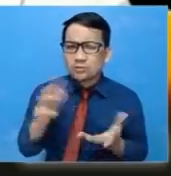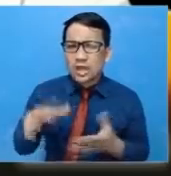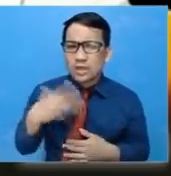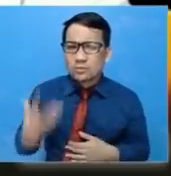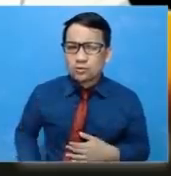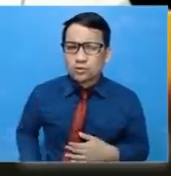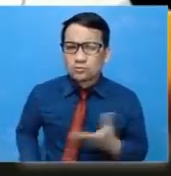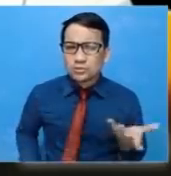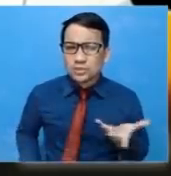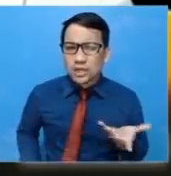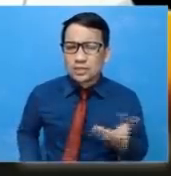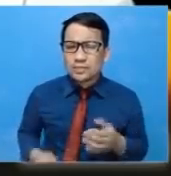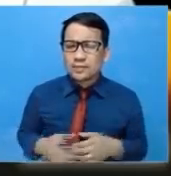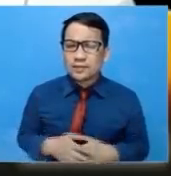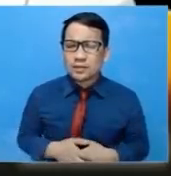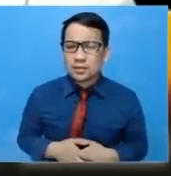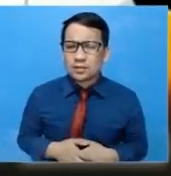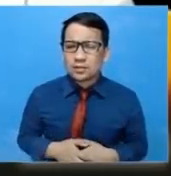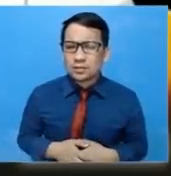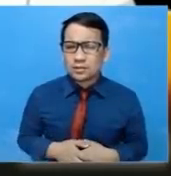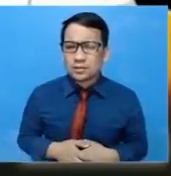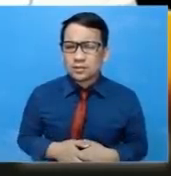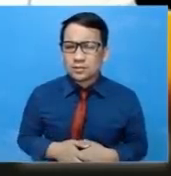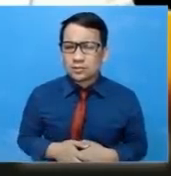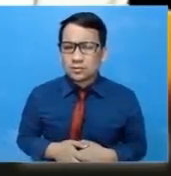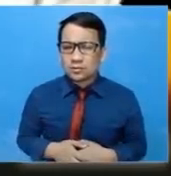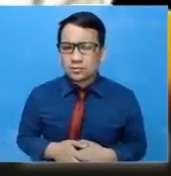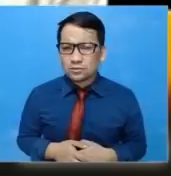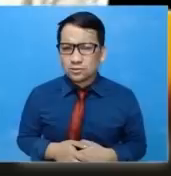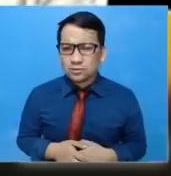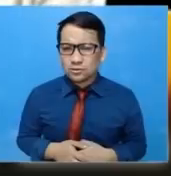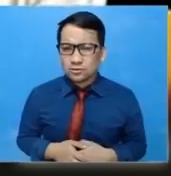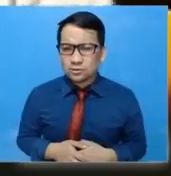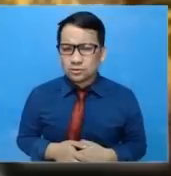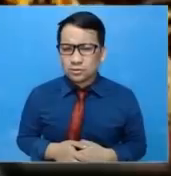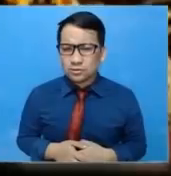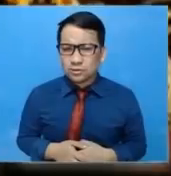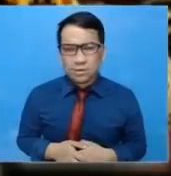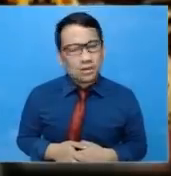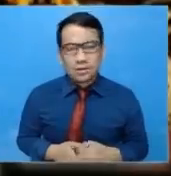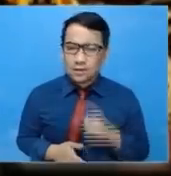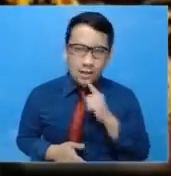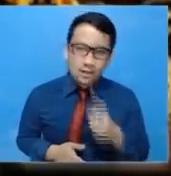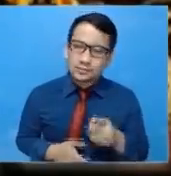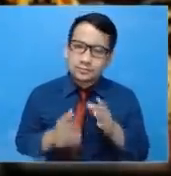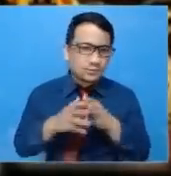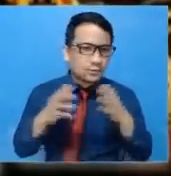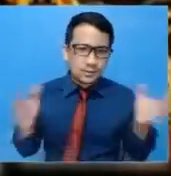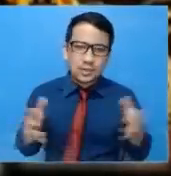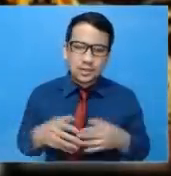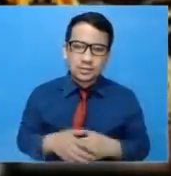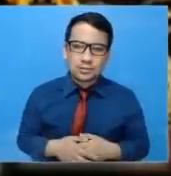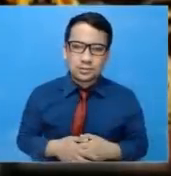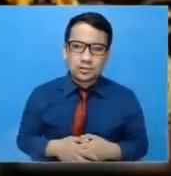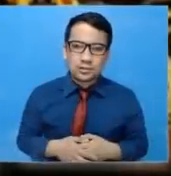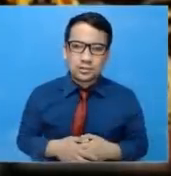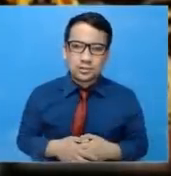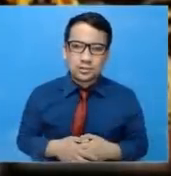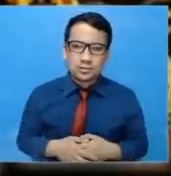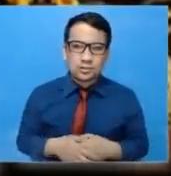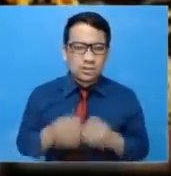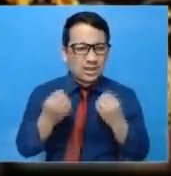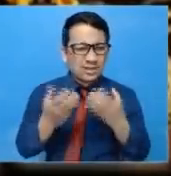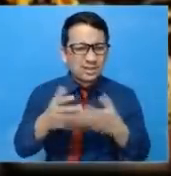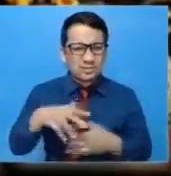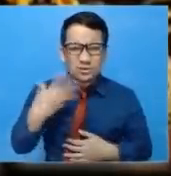ito? Alam mo, grabe, systematic talaga ang corruption dito sa ating bansa, hindi